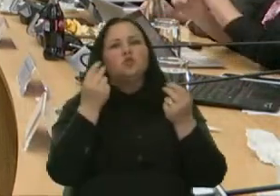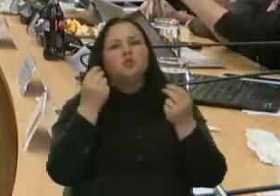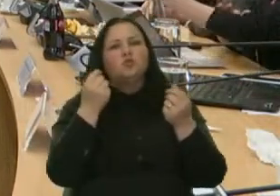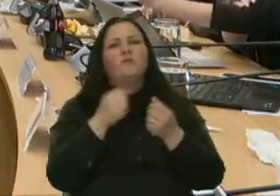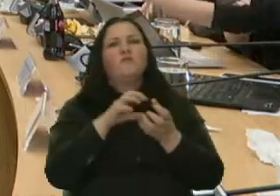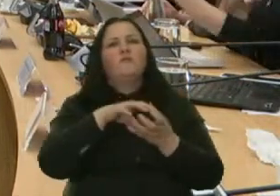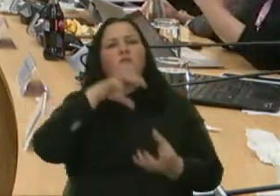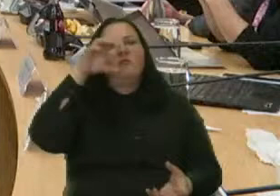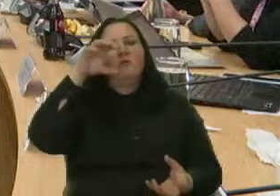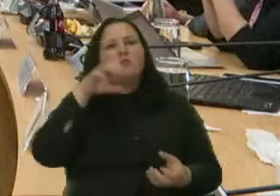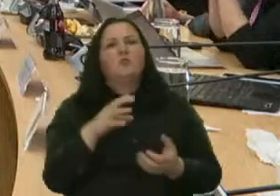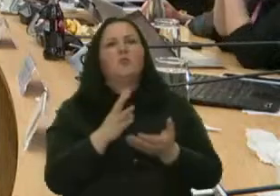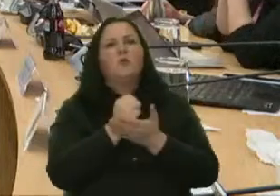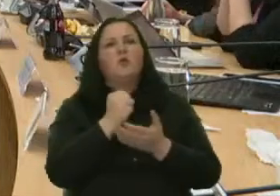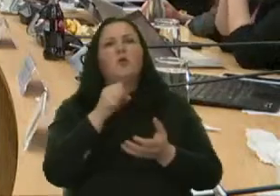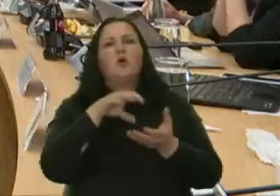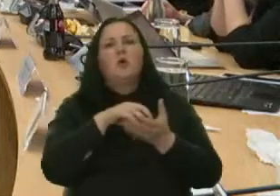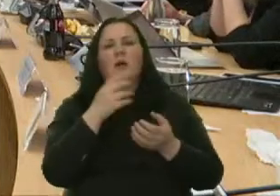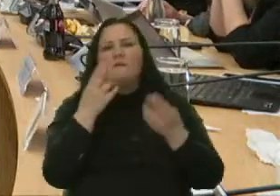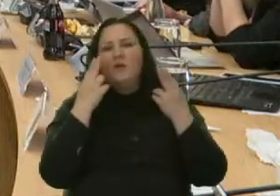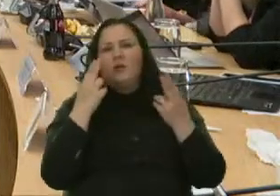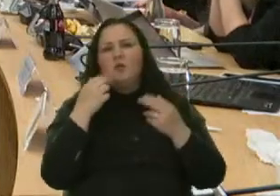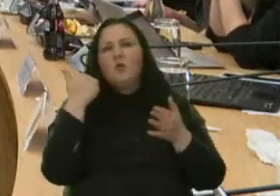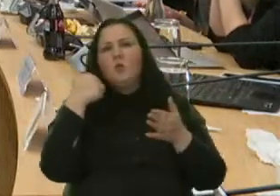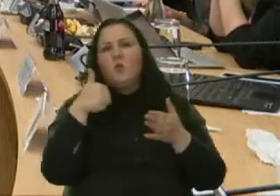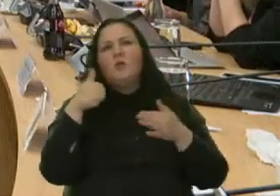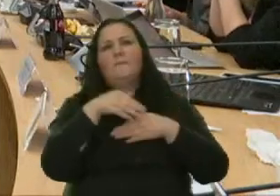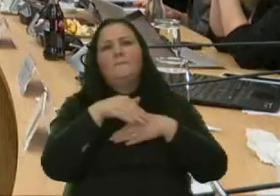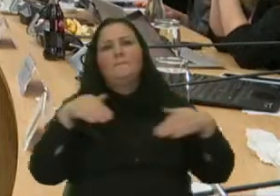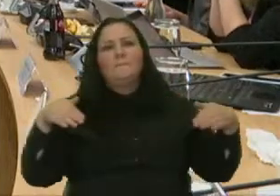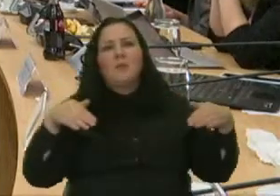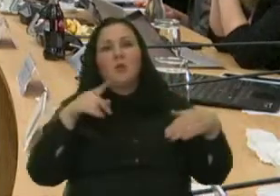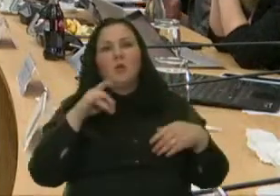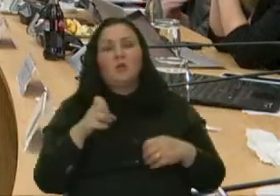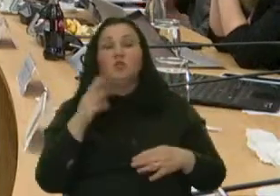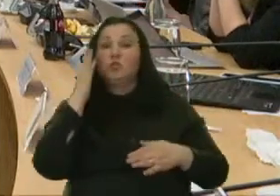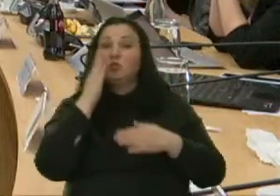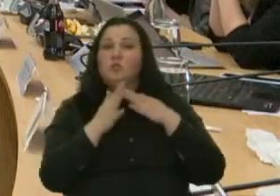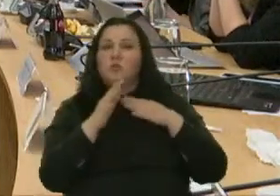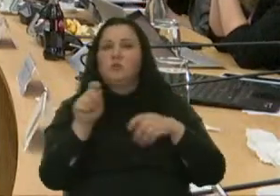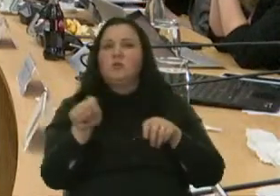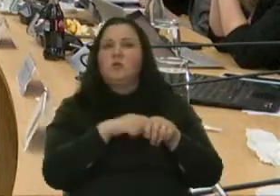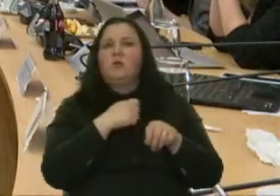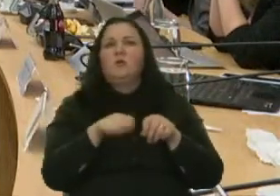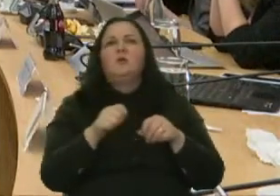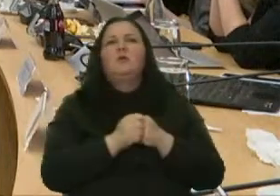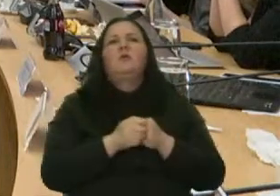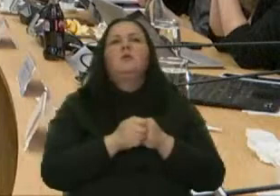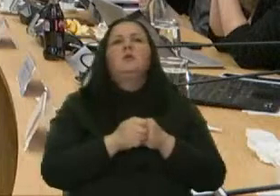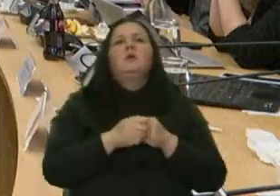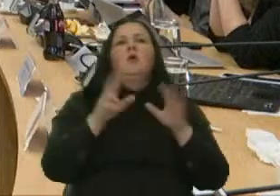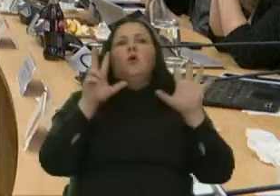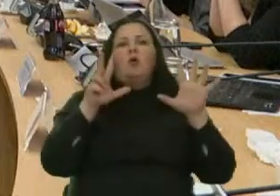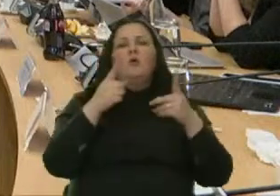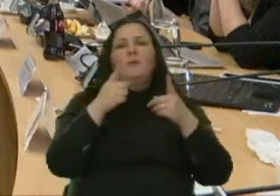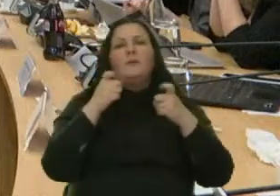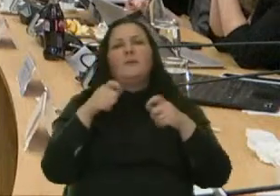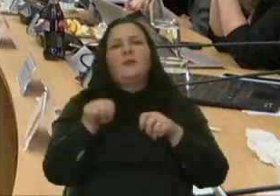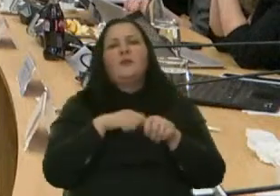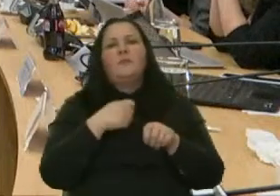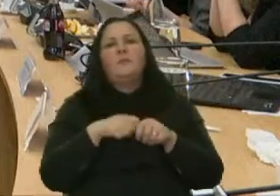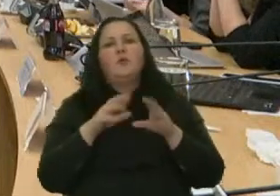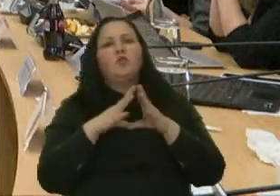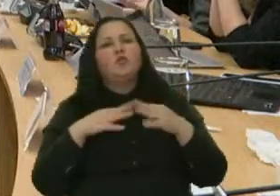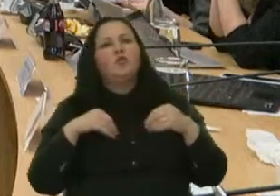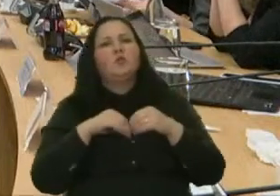buget local a sumei de 1 milion RON și ultimul se modifică anexa op prin modificarea totalurilor în